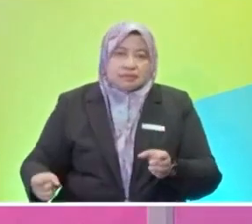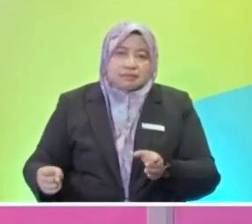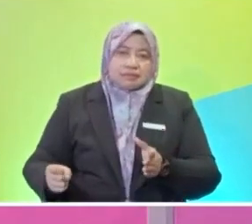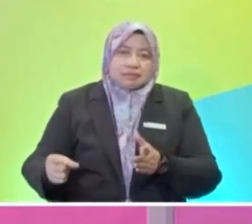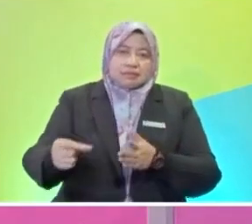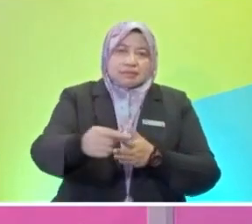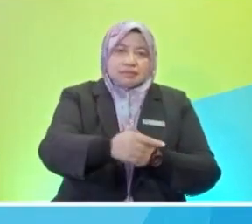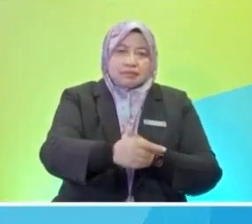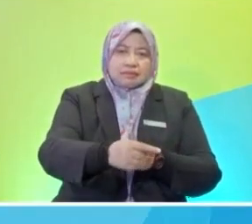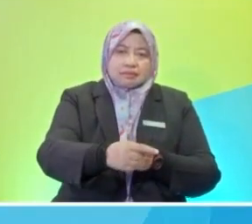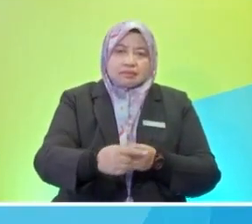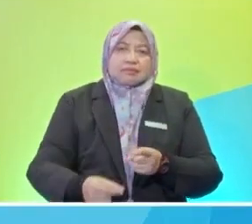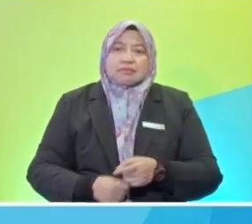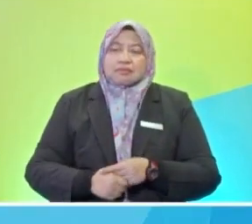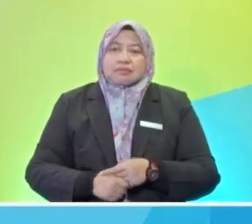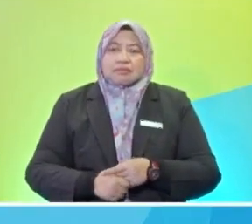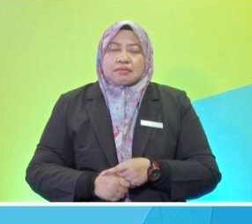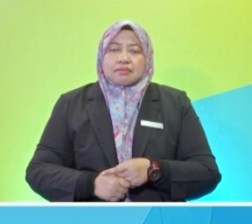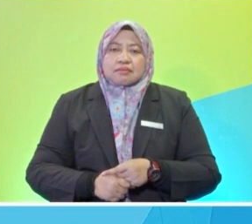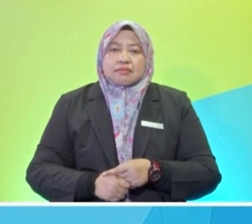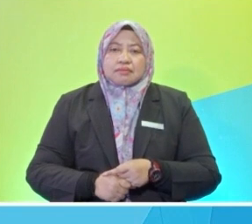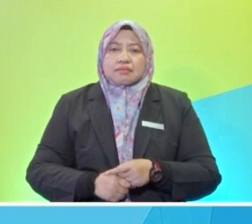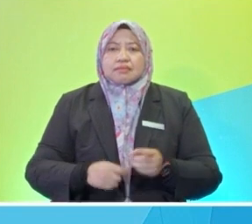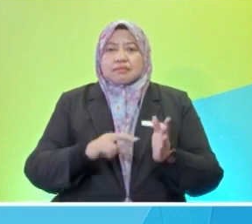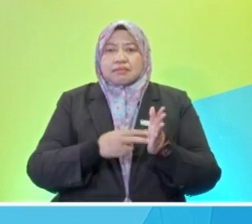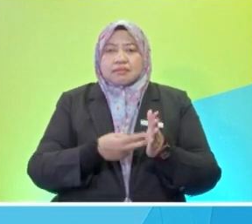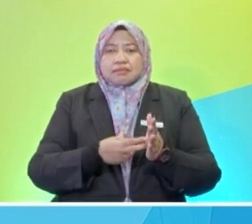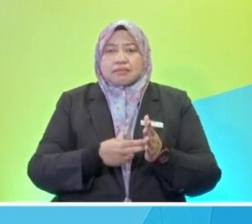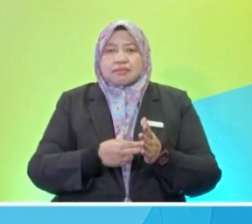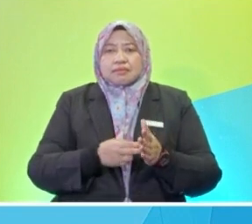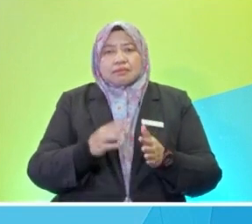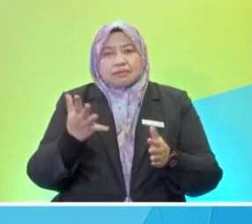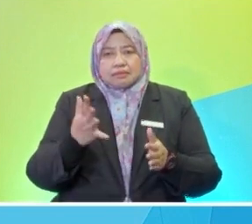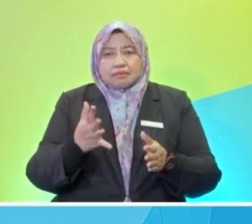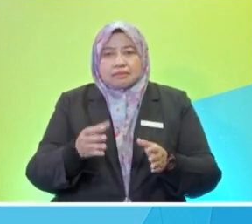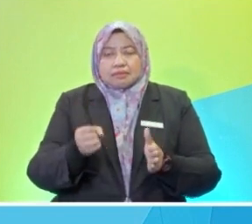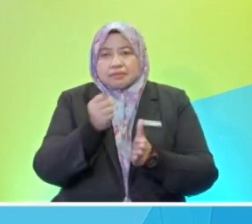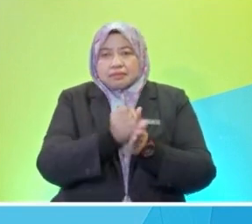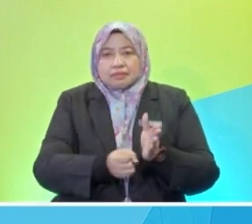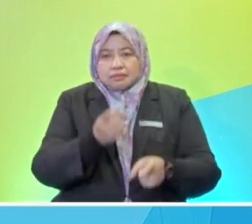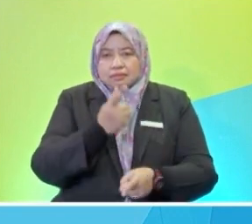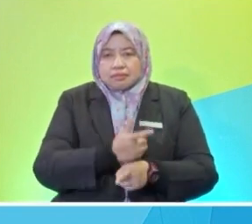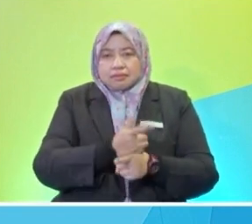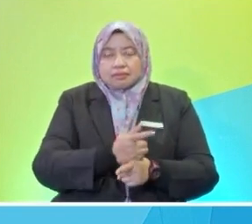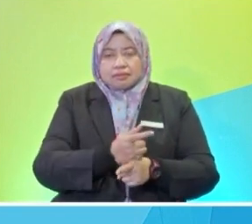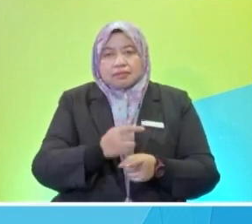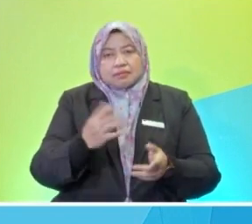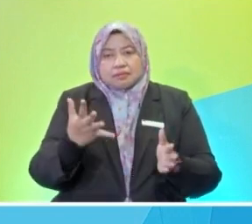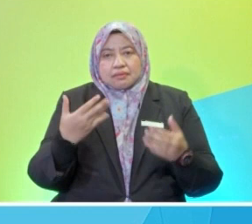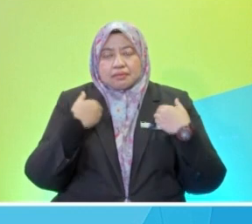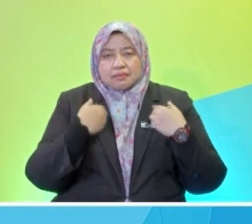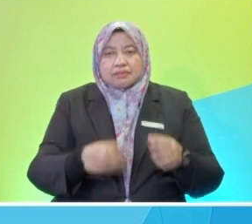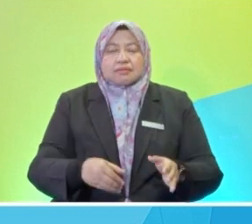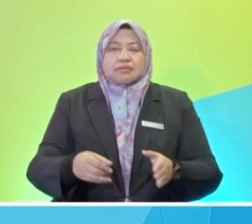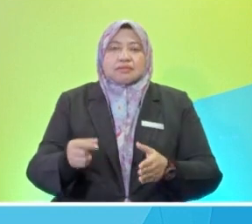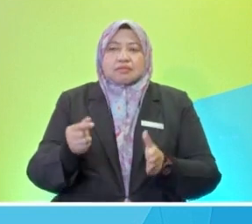melengkung Oke dengan etika Lain Tiada Sisi lurus tiada butuh Baiklah